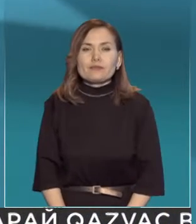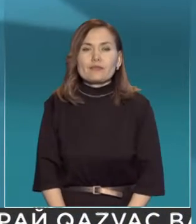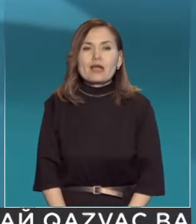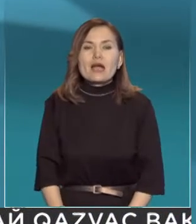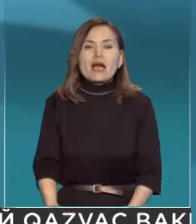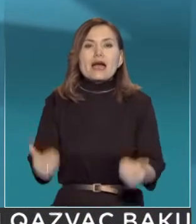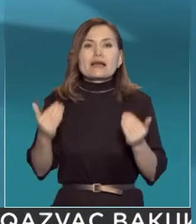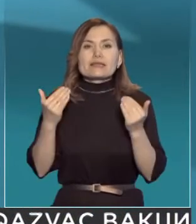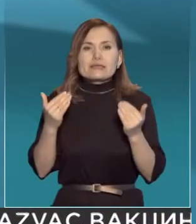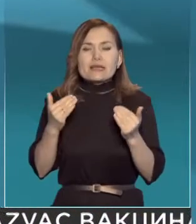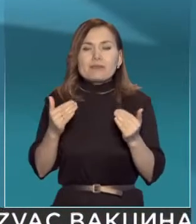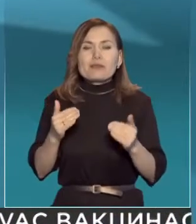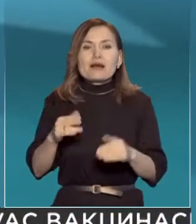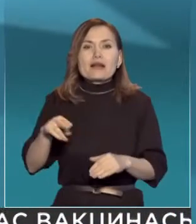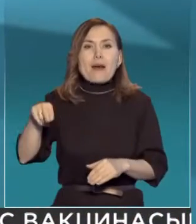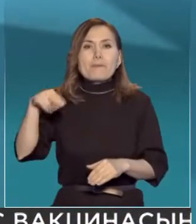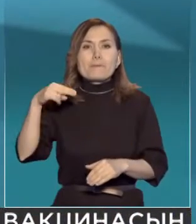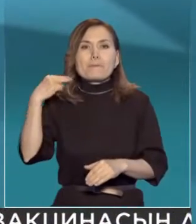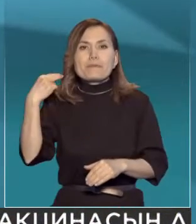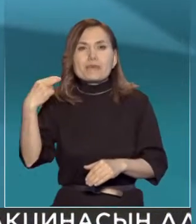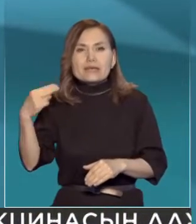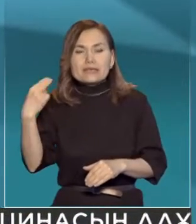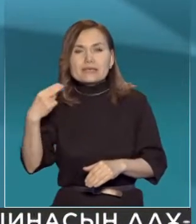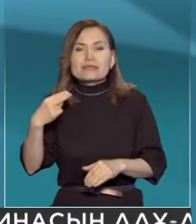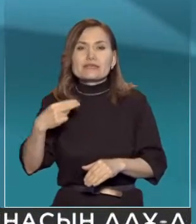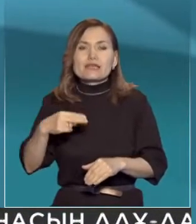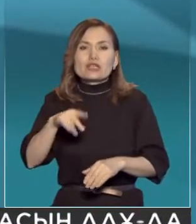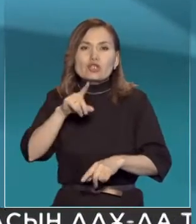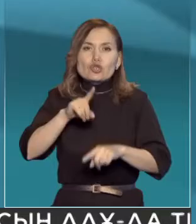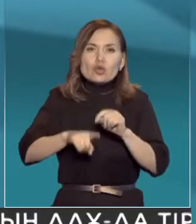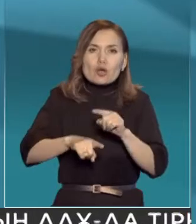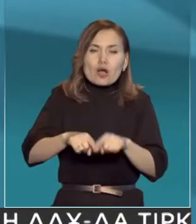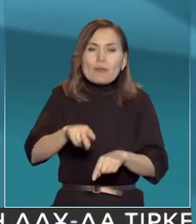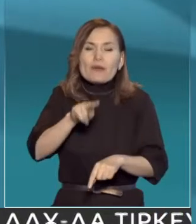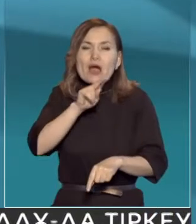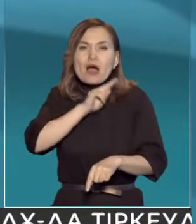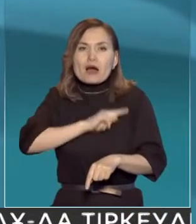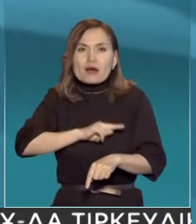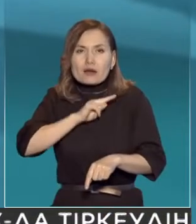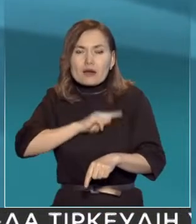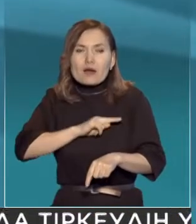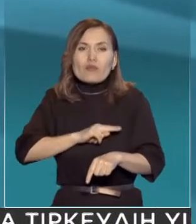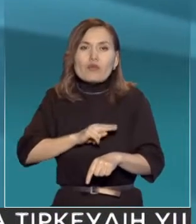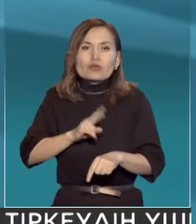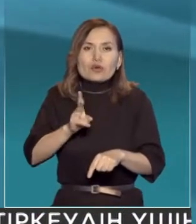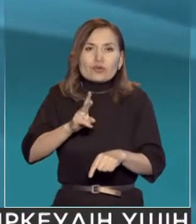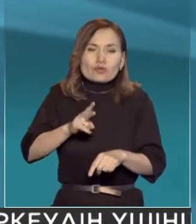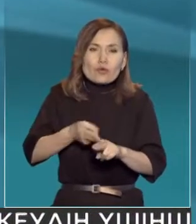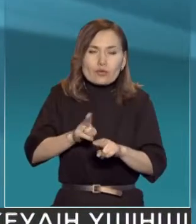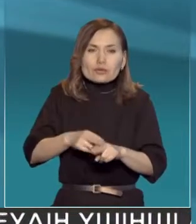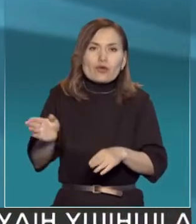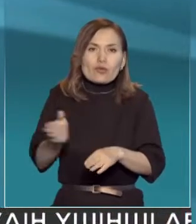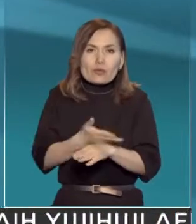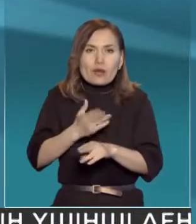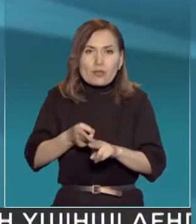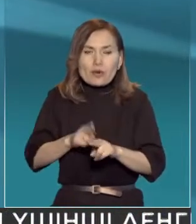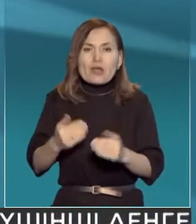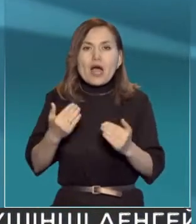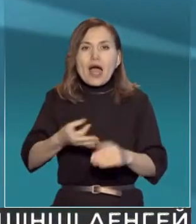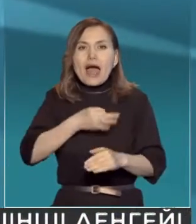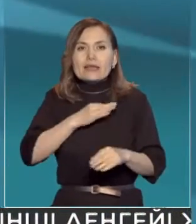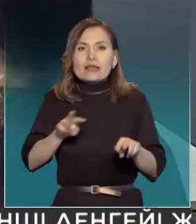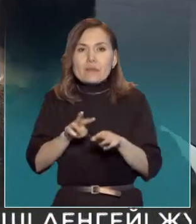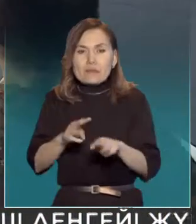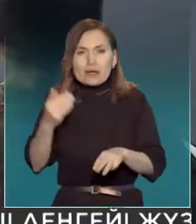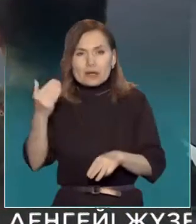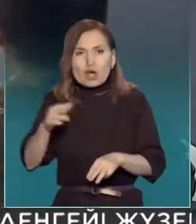Саяси лауазымда отырған президенттің туыстары қызметінен кетеді. Қазір жолдауда айтылған тапсырмаларды жүзеге асыру тетіктері талқыланып жатыр. Бұл туралы әділет